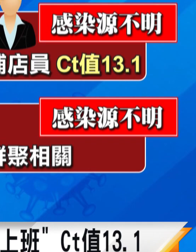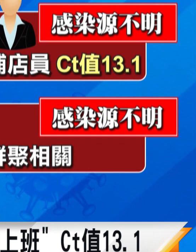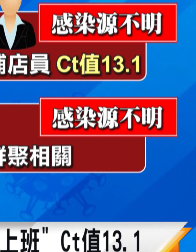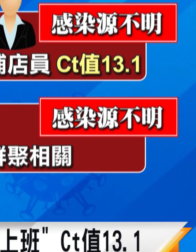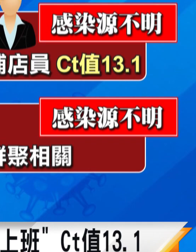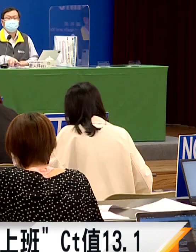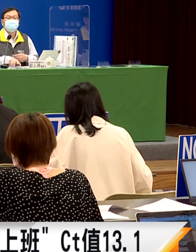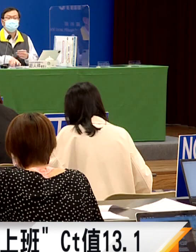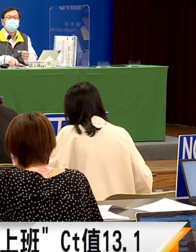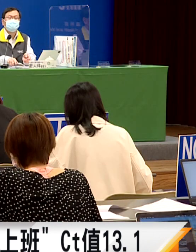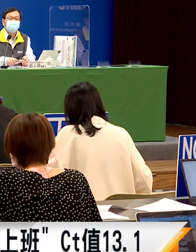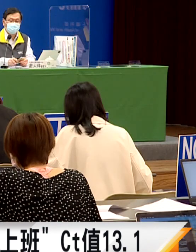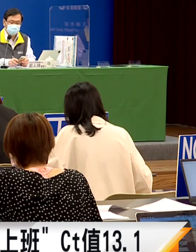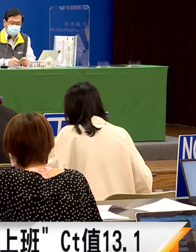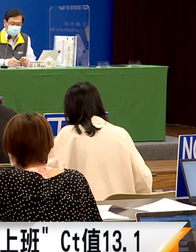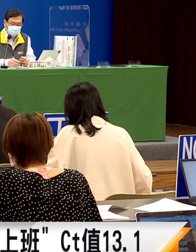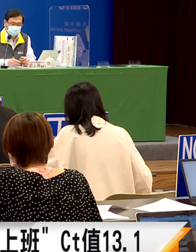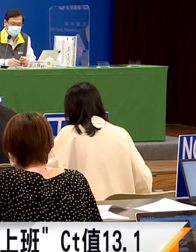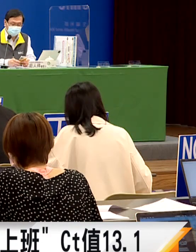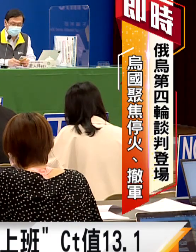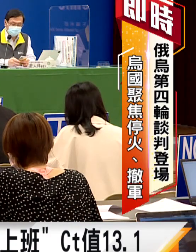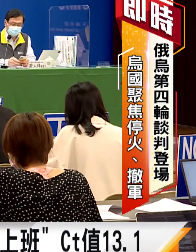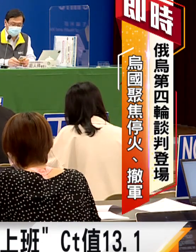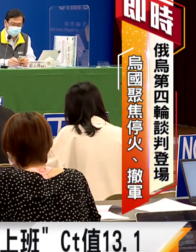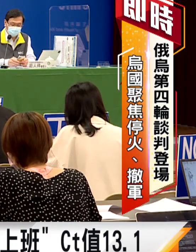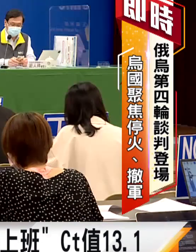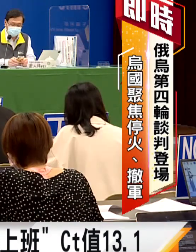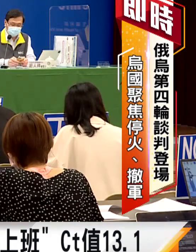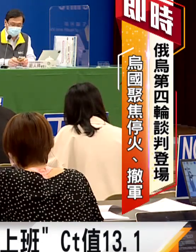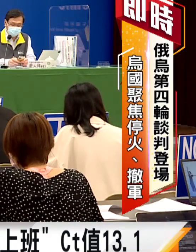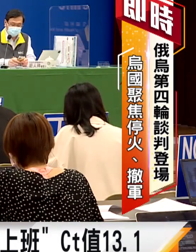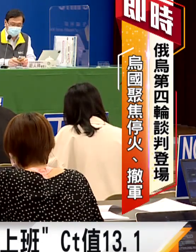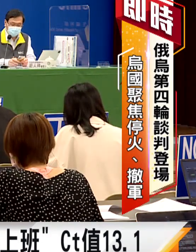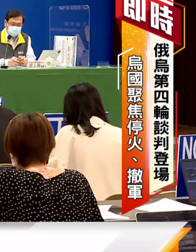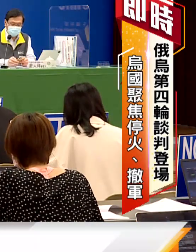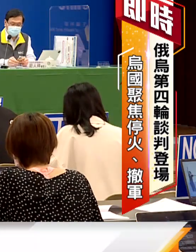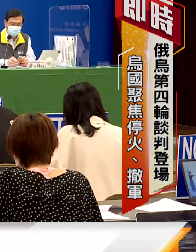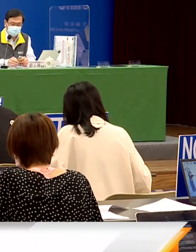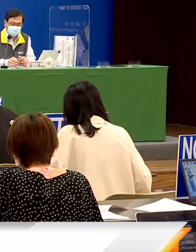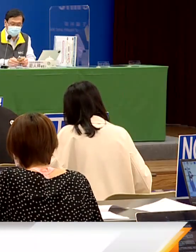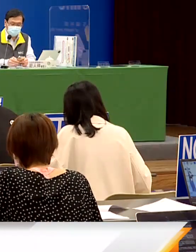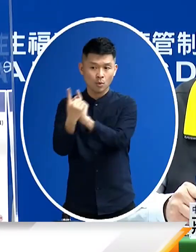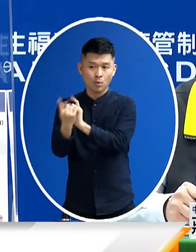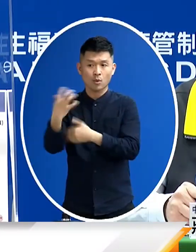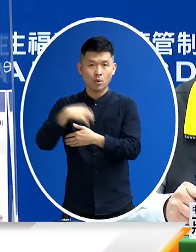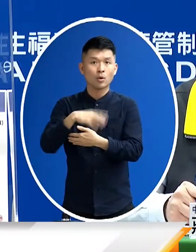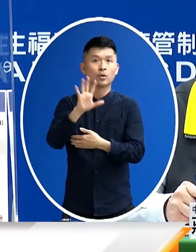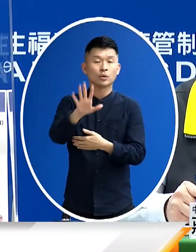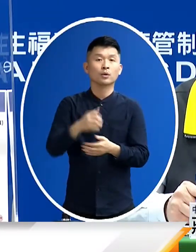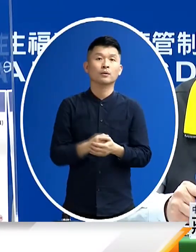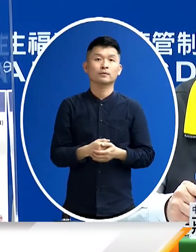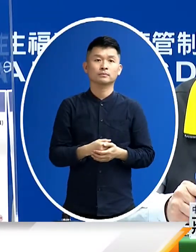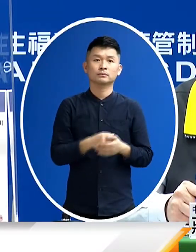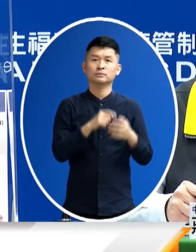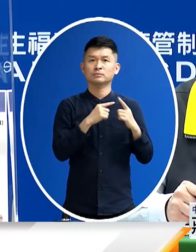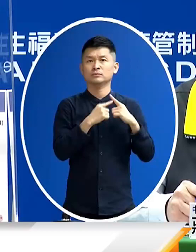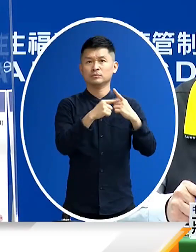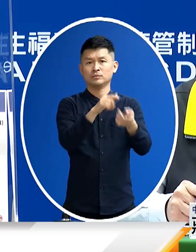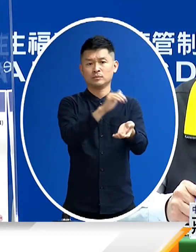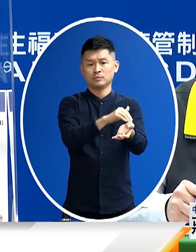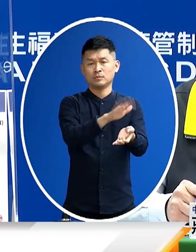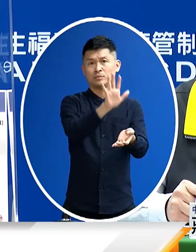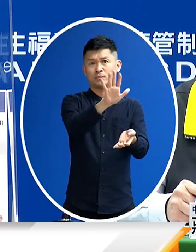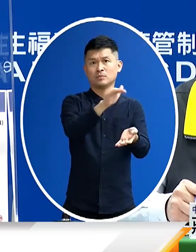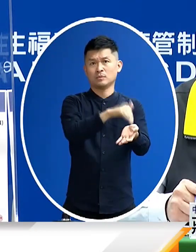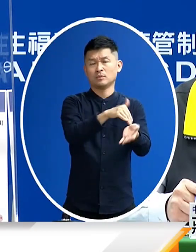病毒量高，同样感染源仍待厘清。 基隆站他本身是售货员，他要去就医，那回来就医